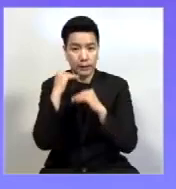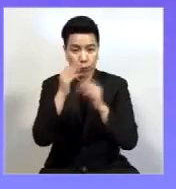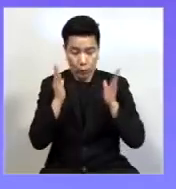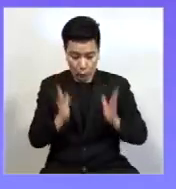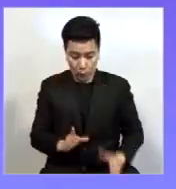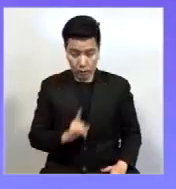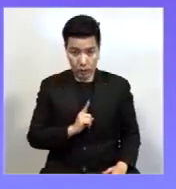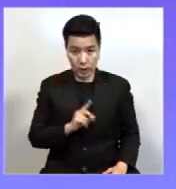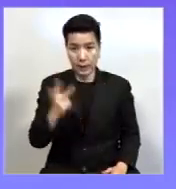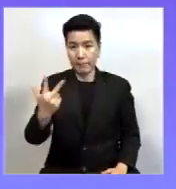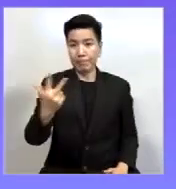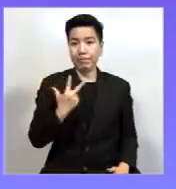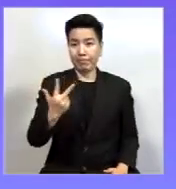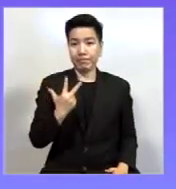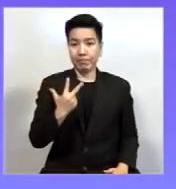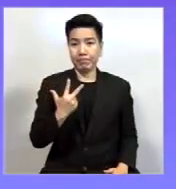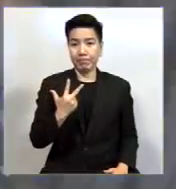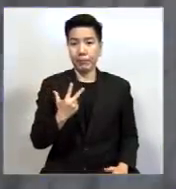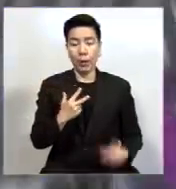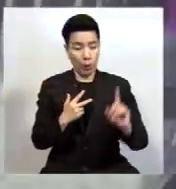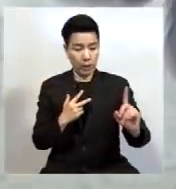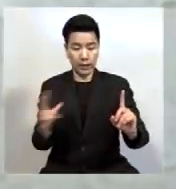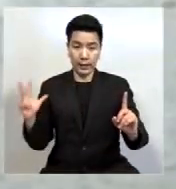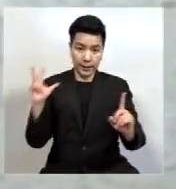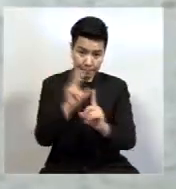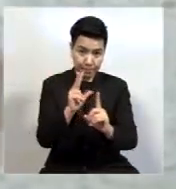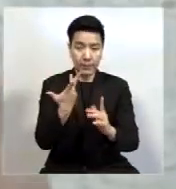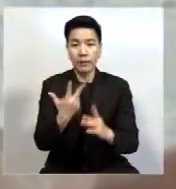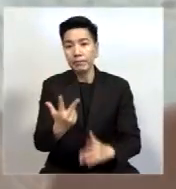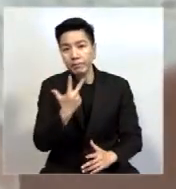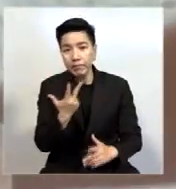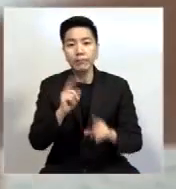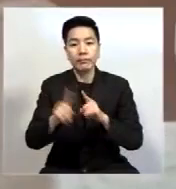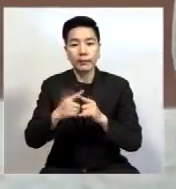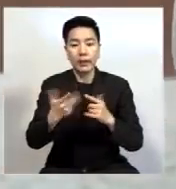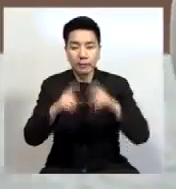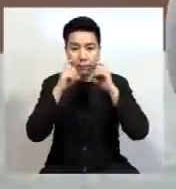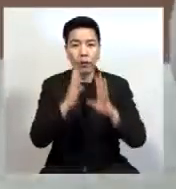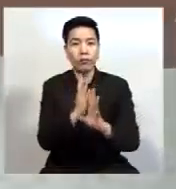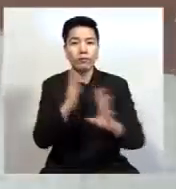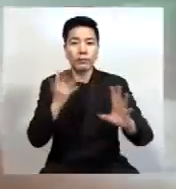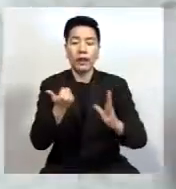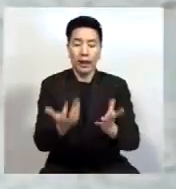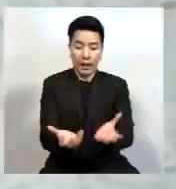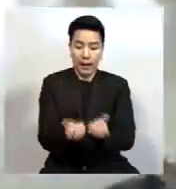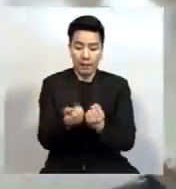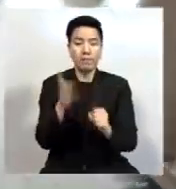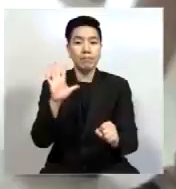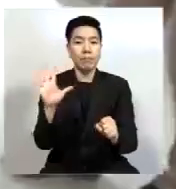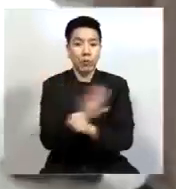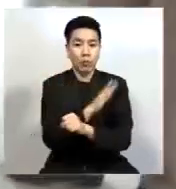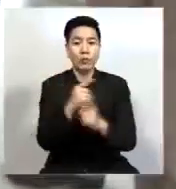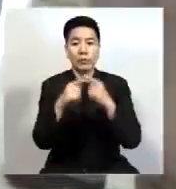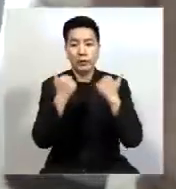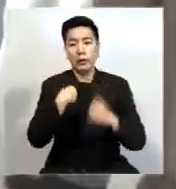คนละ3ชิ้นนะคะเพื่อให้ในแต่ละคนที่เดินทางมารอรับการแจกจ่ายหน้ากากเนี่ยได้รับอย่างเพียงพ